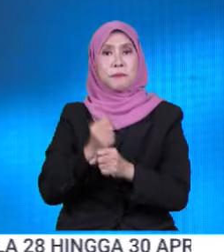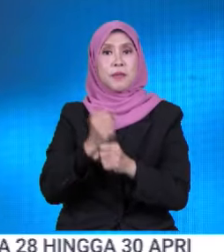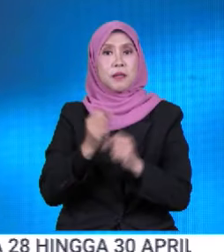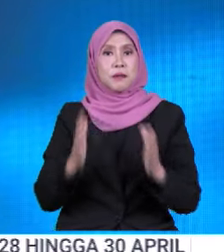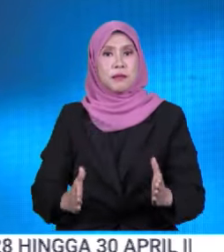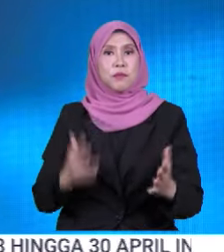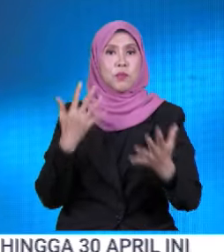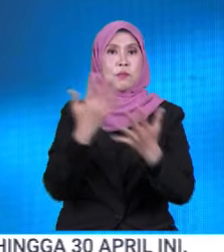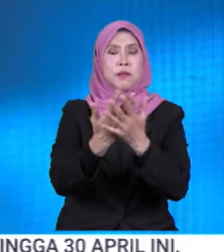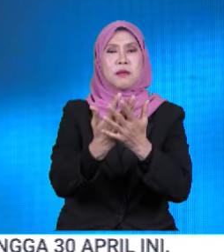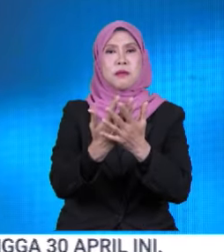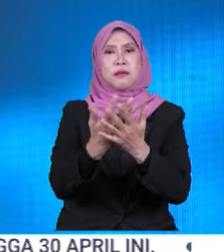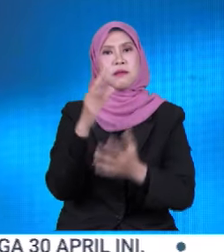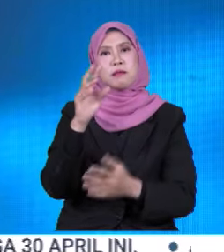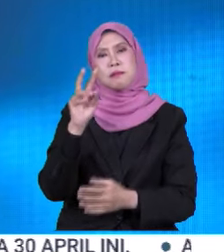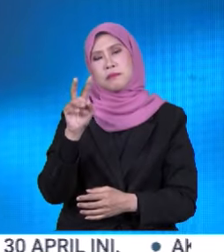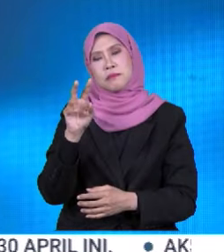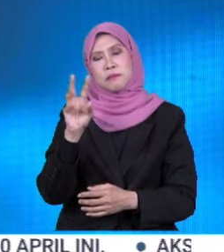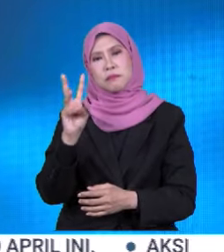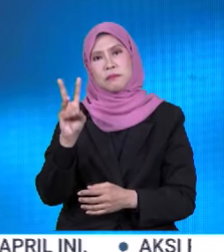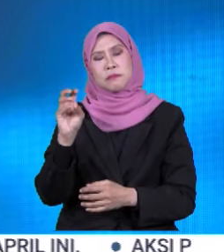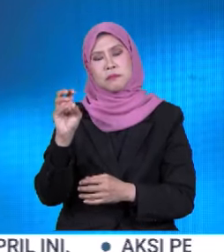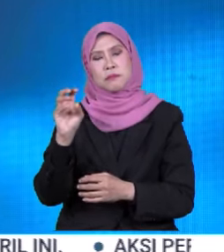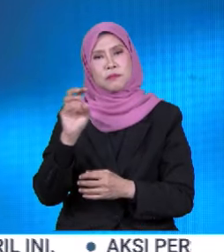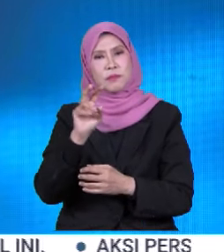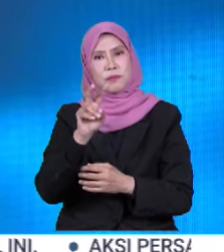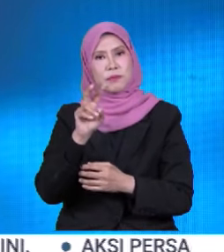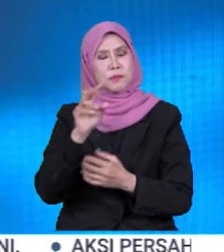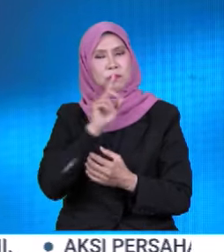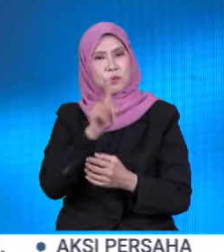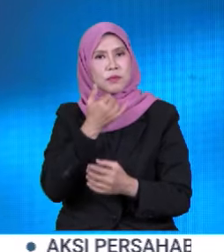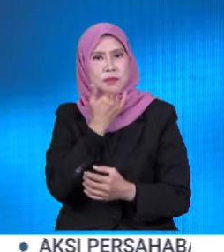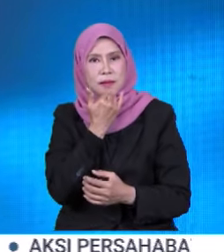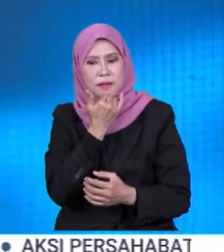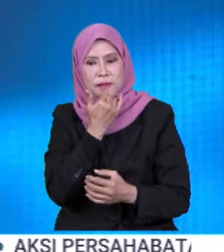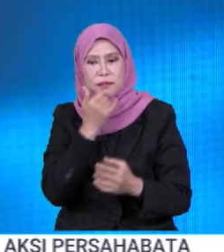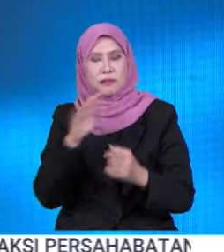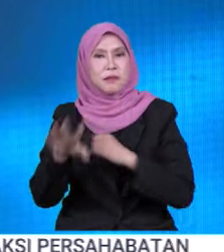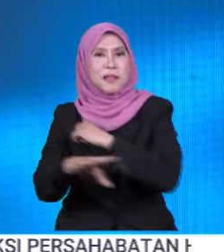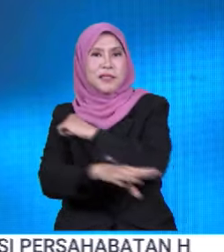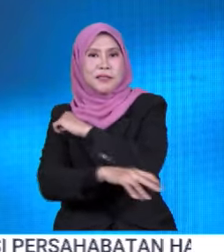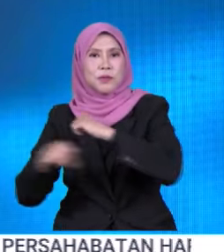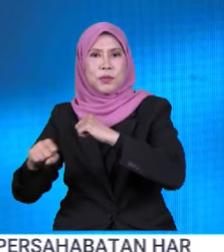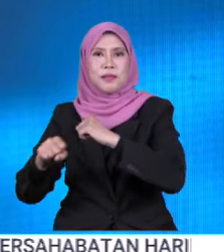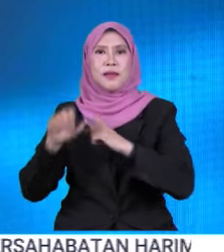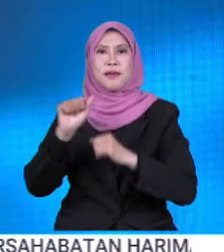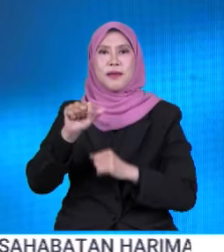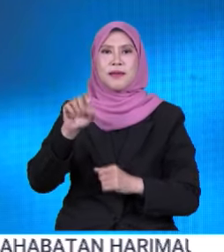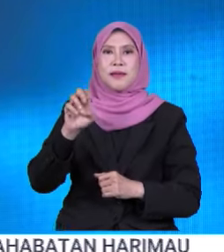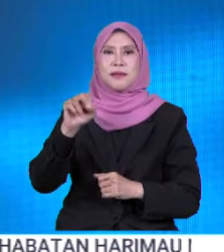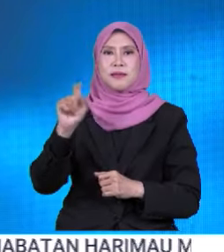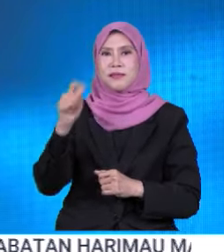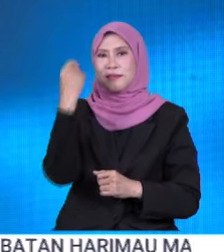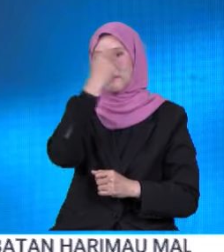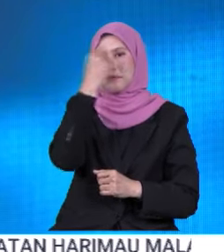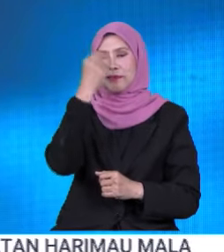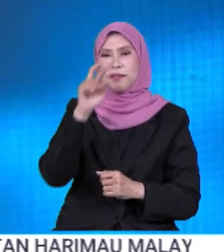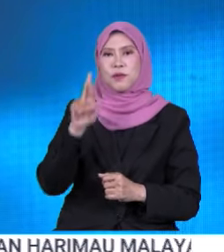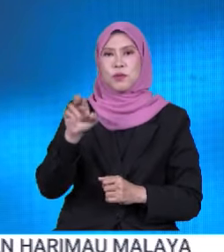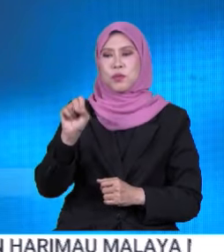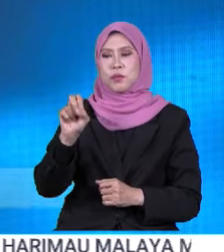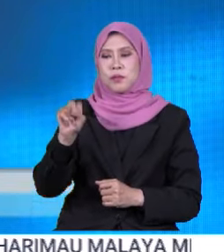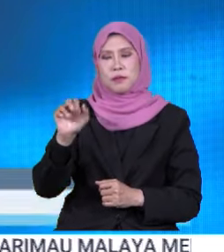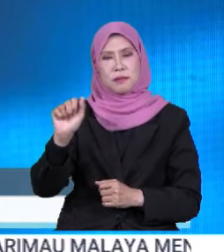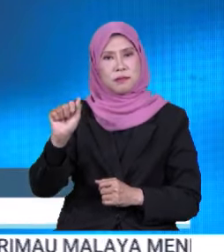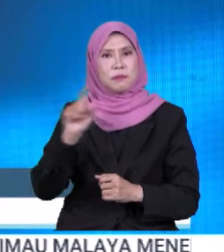Dihukum penjara 56 bulan selepas mengaku bersalah atas pertuduhan menculik ejen jualan kosmetik Rosna Zirah